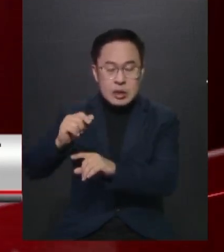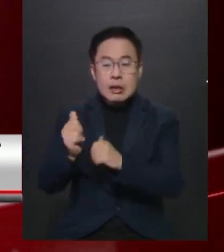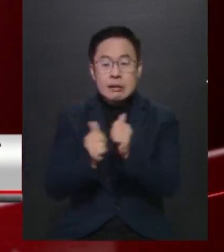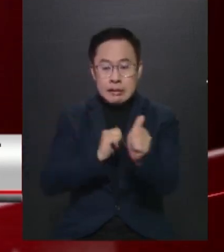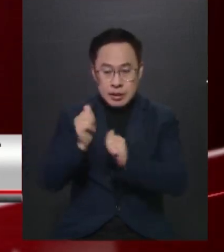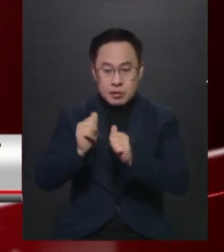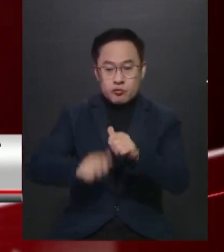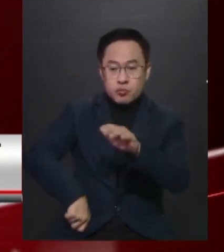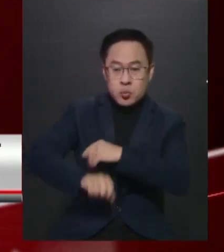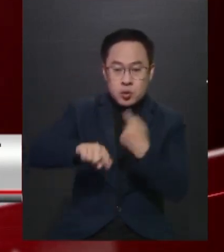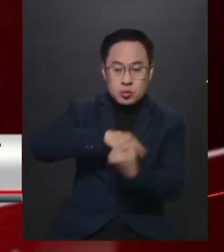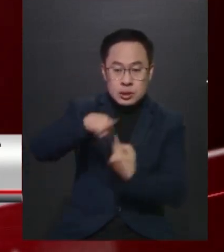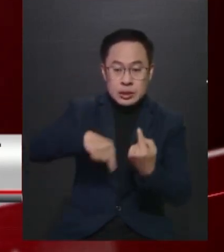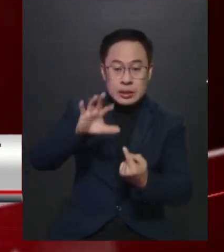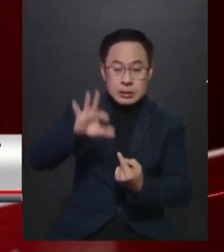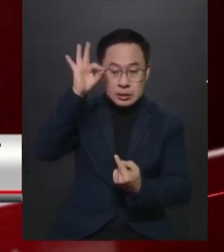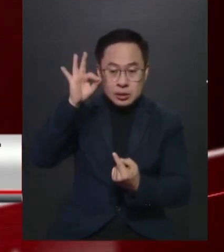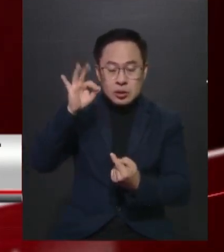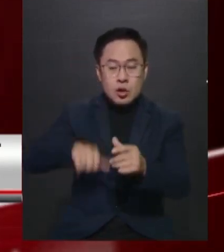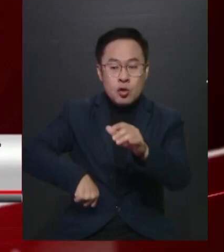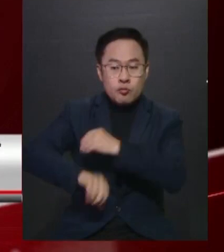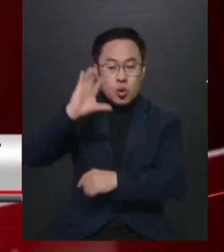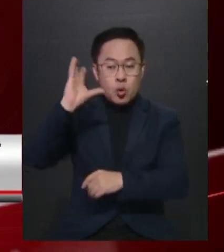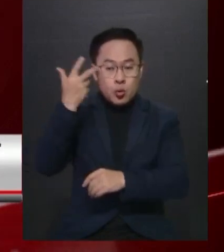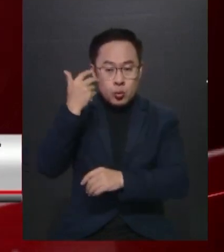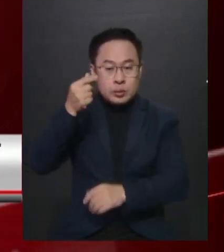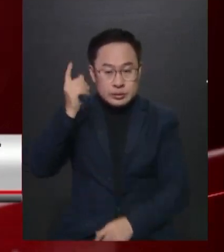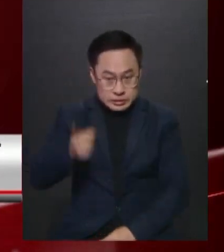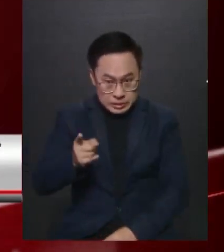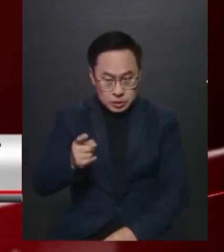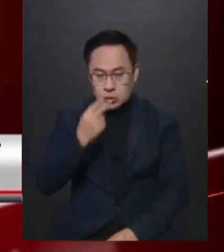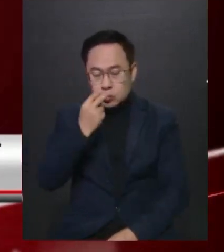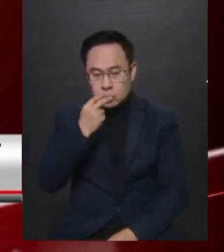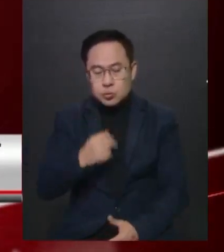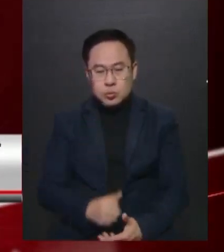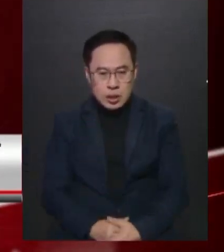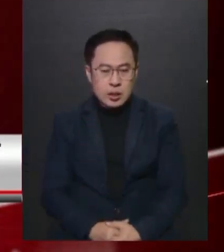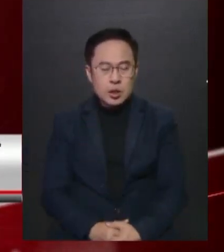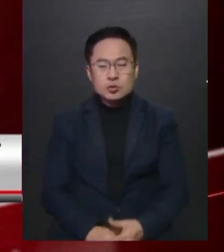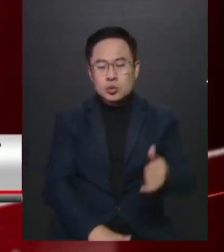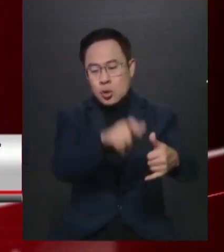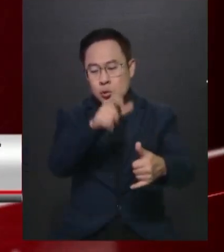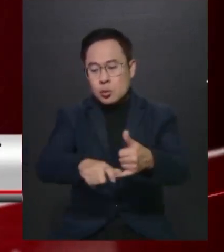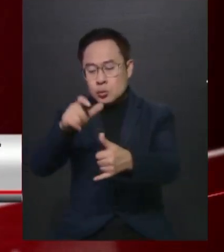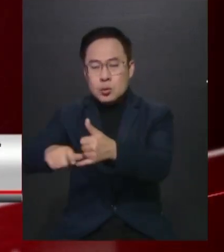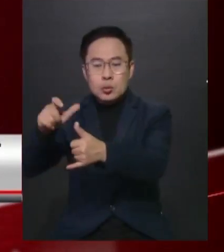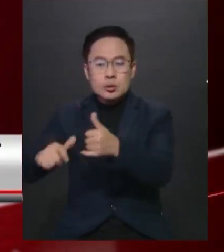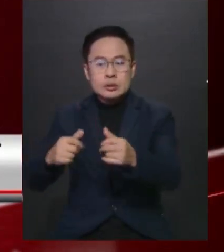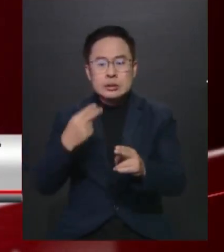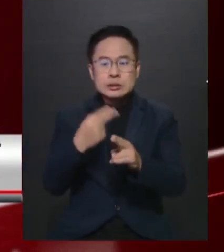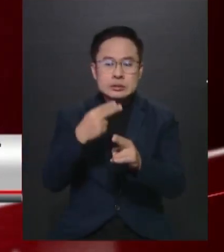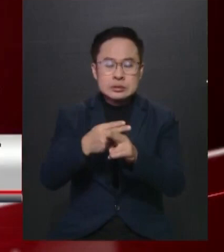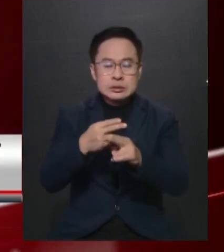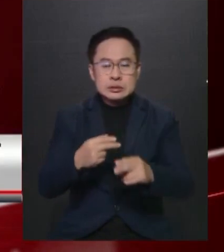ล้วก็เชื่อว่านักกีฬานะคะที่ผ่านเรื่องราวดราม่ามรสุมต่างๆตั้งแต่ตอนมีการประกาศรายชื่อไม่ใช่เพียงแค่นักกีฬ